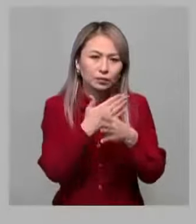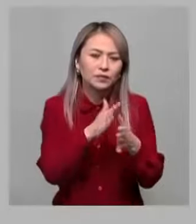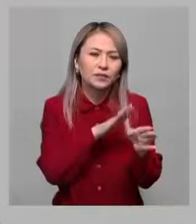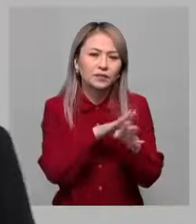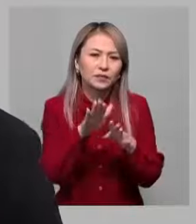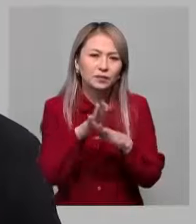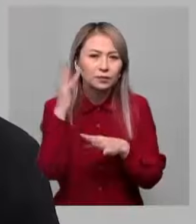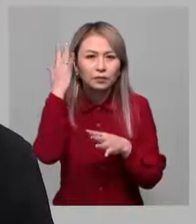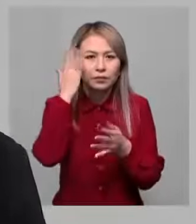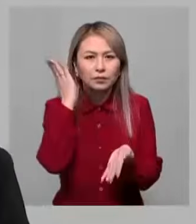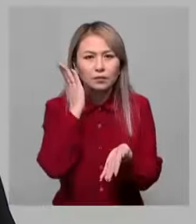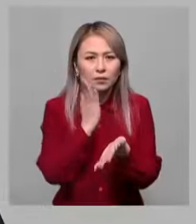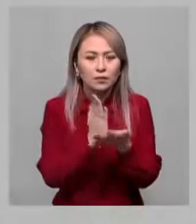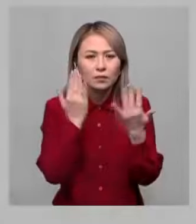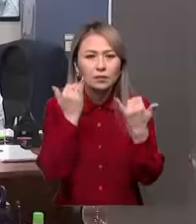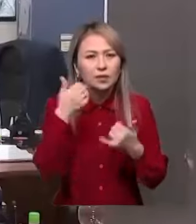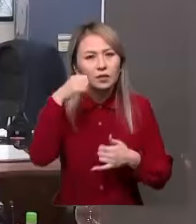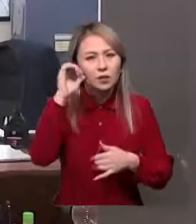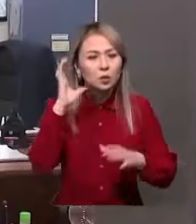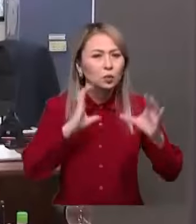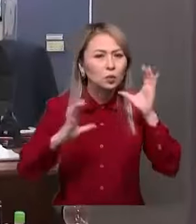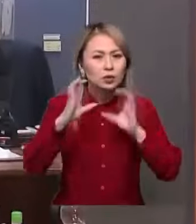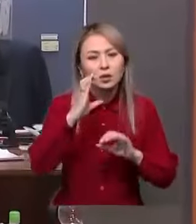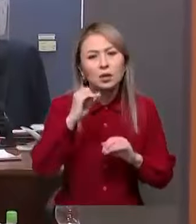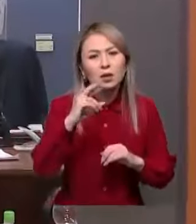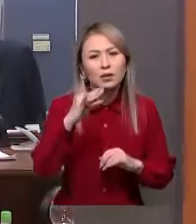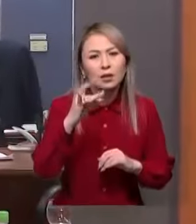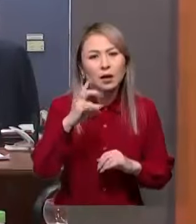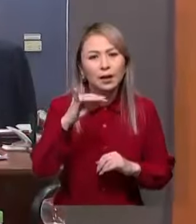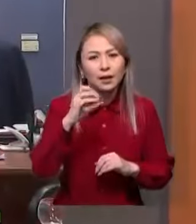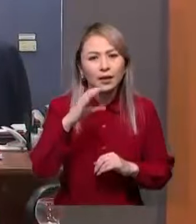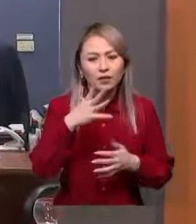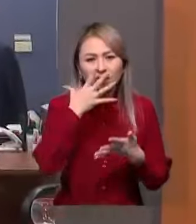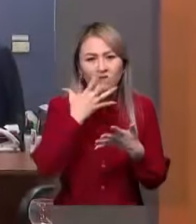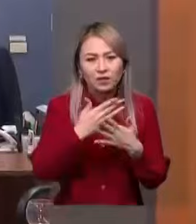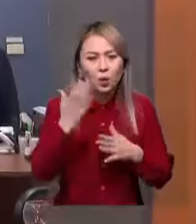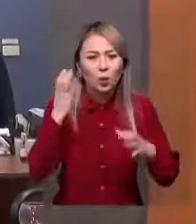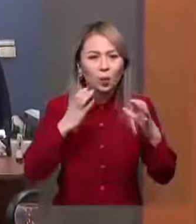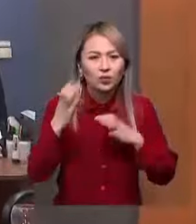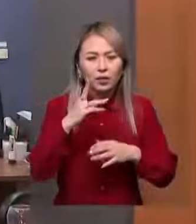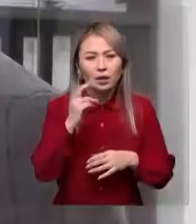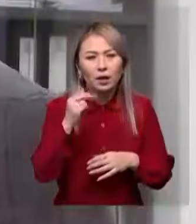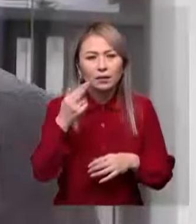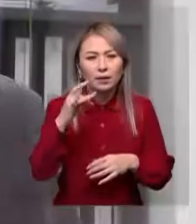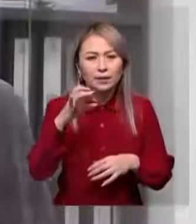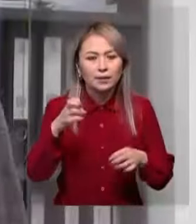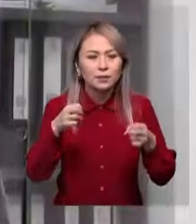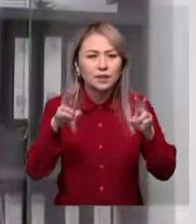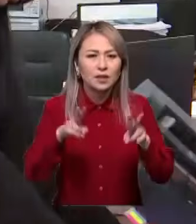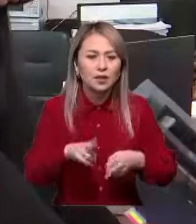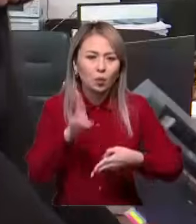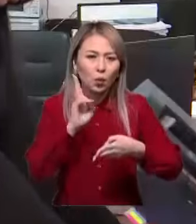жүзеге асыруға мүмкіндік беріпті. Кешегі студент Артем Сабралиев та бүгін өз ісінің маманы. Университетті кадастр мамандығы бойынша